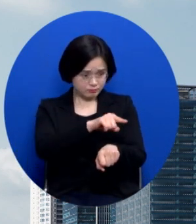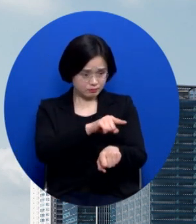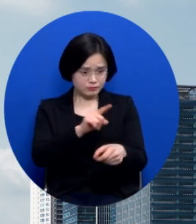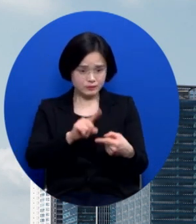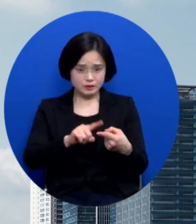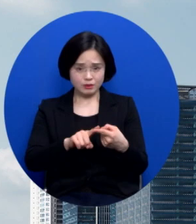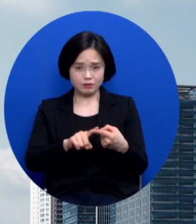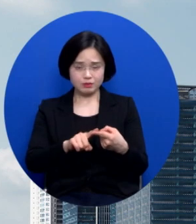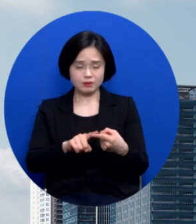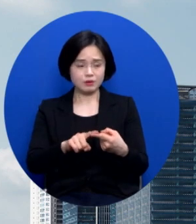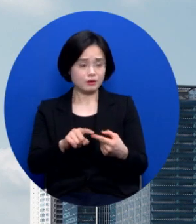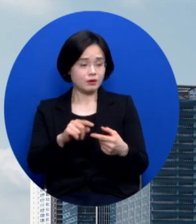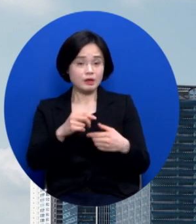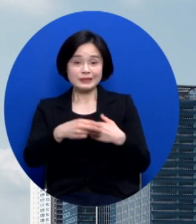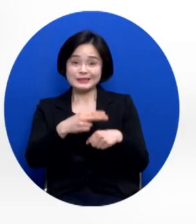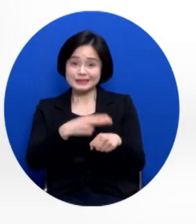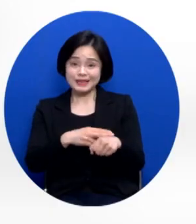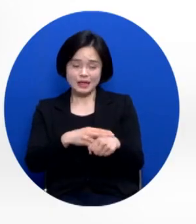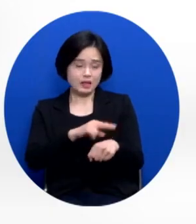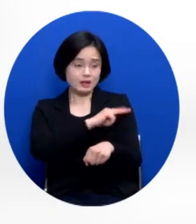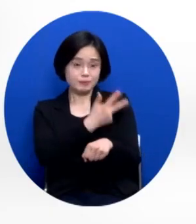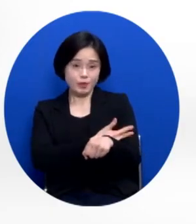통지서를 발송했습니다.